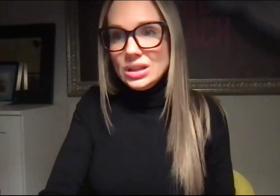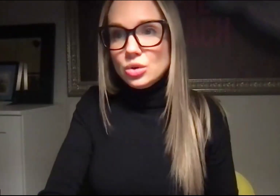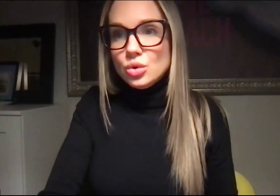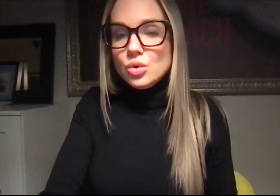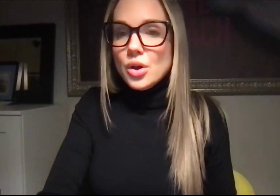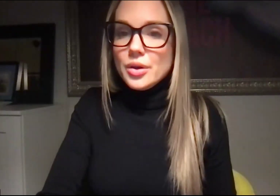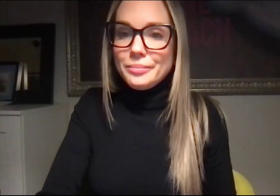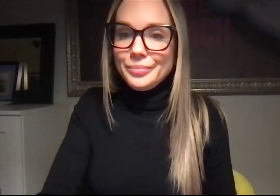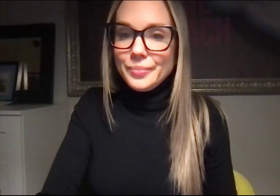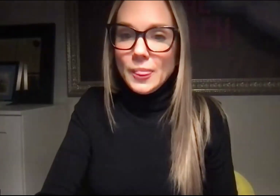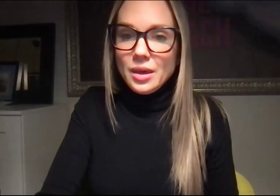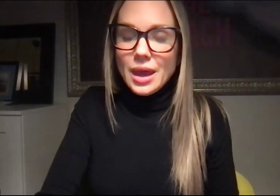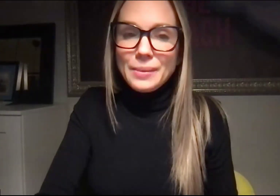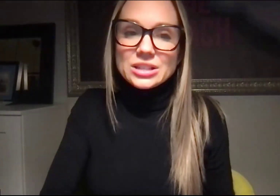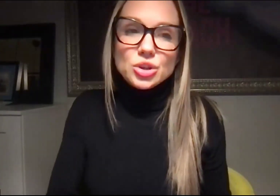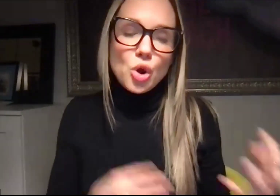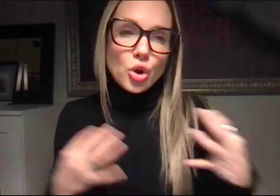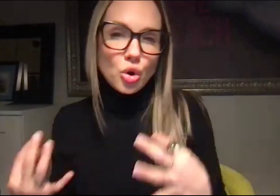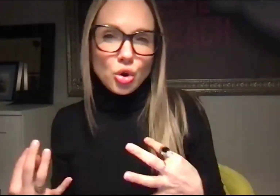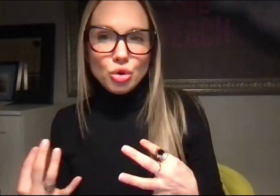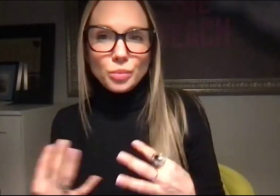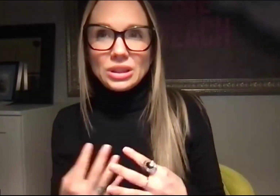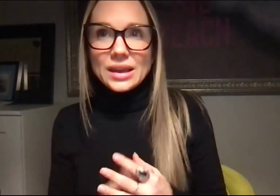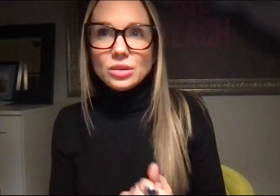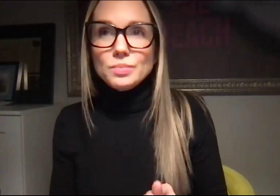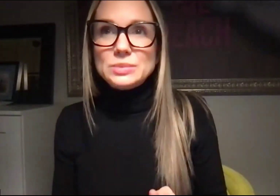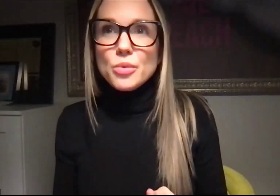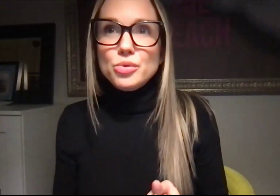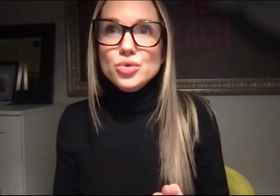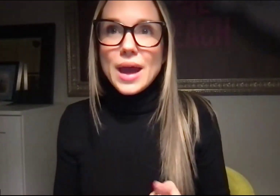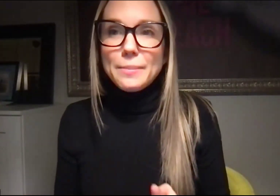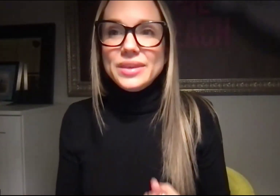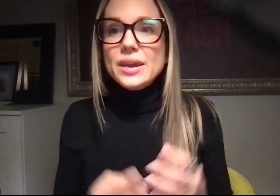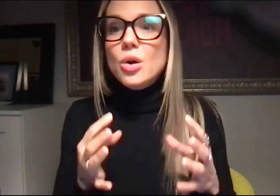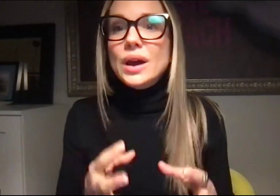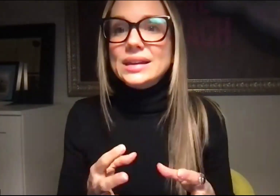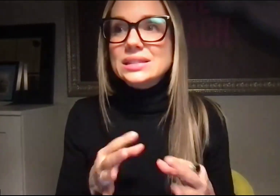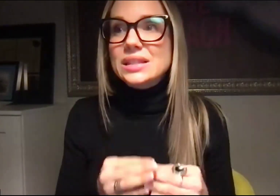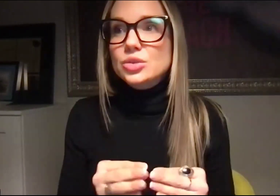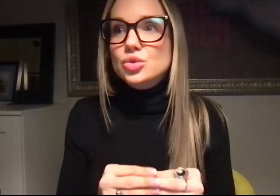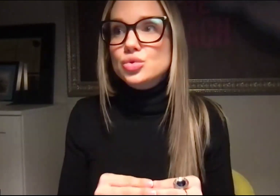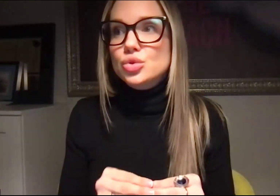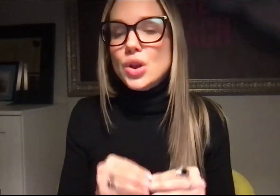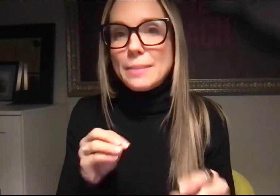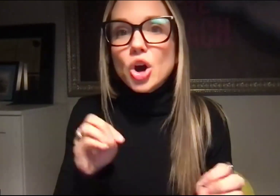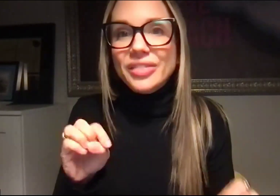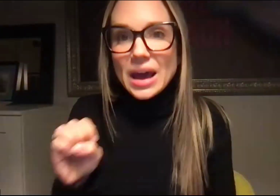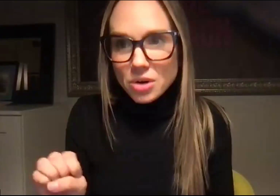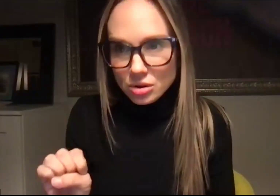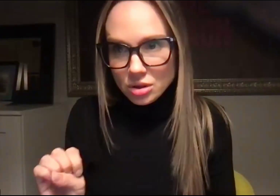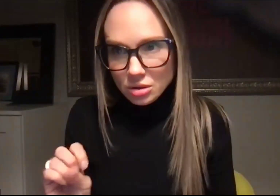J'aime beaucoup Uniqlo. Après ça, pour un look peut-être un petit peu plus habillé, on reste dans